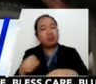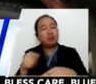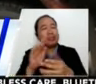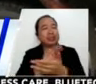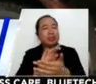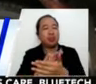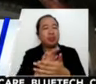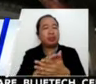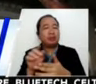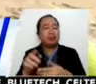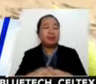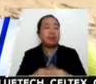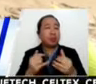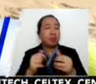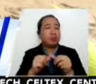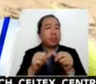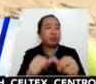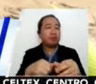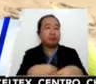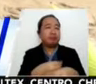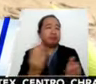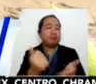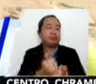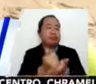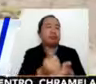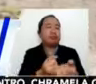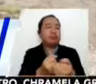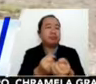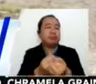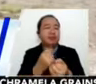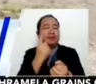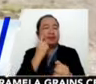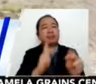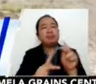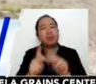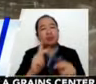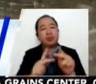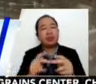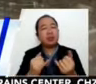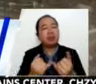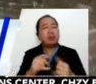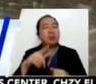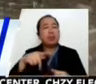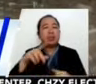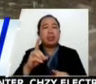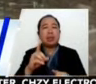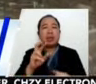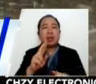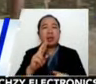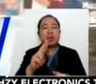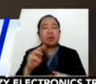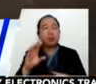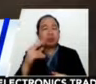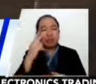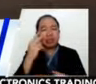sa mga apektadong residente. Inaalam pa sa ngayon ng PDRMO ang kabuuang danyos na iniwan ng baha.